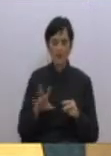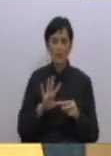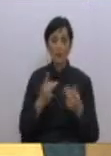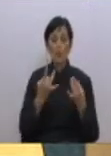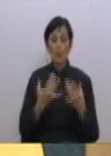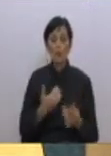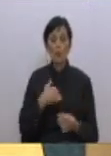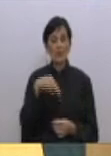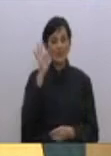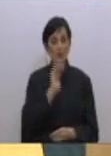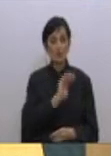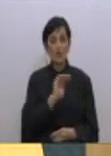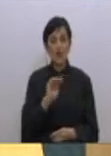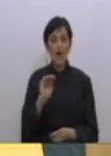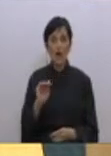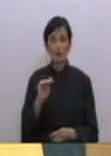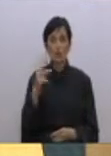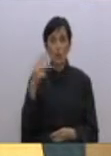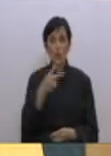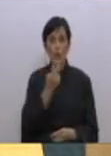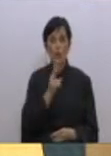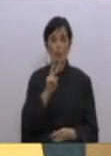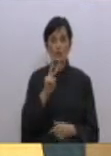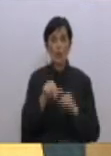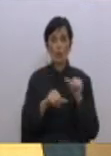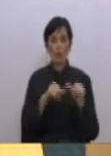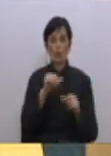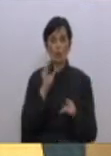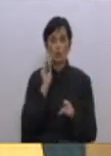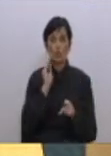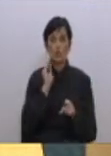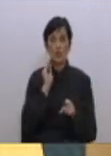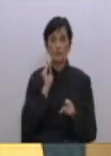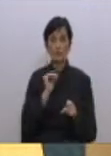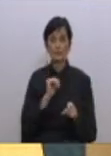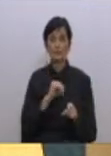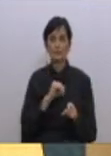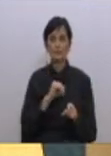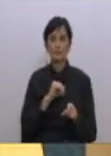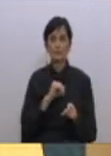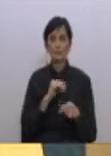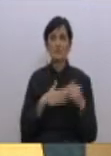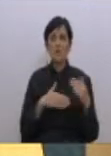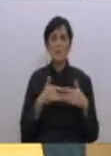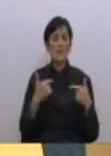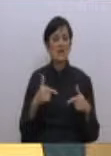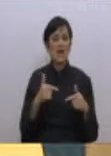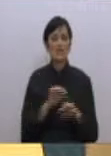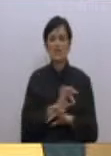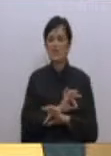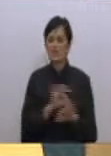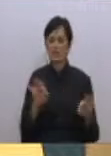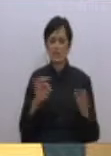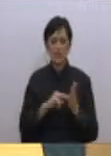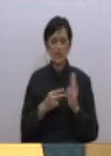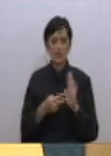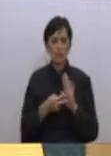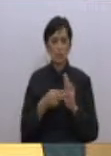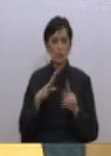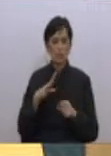უბრალოდ მინდა შეგახსენოთ, რომ 2020 წელს, როდესაც პრაქტიკულად იდეალურად იყო დაგეგმილი